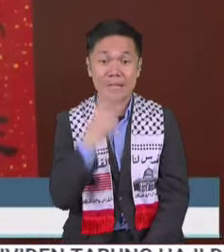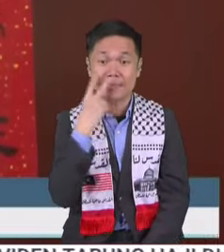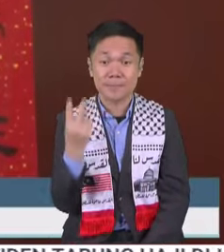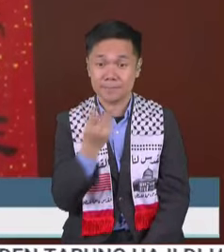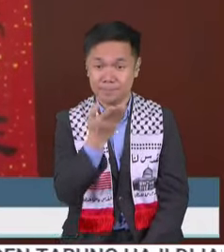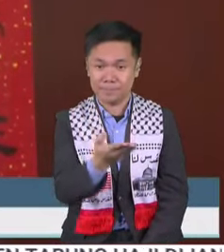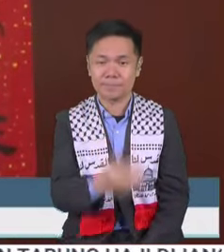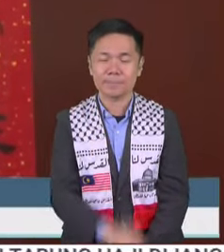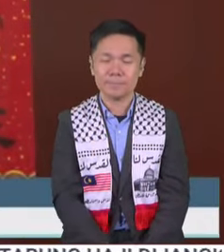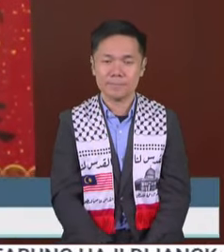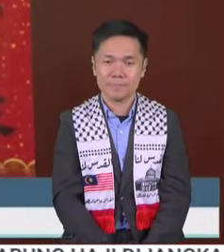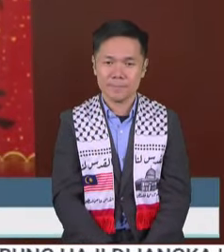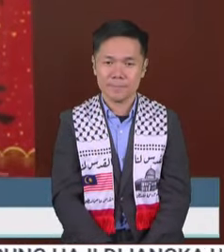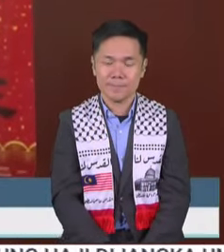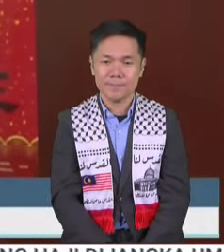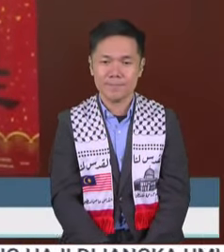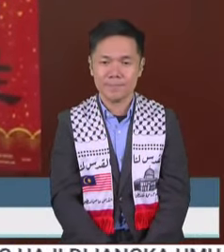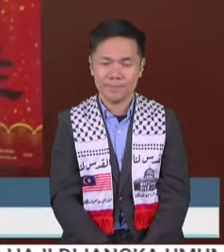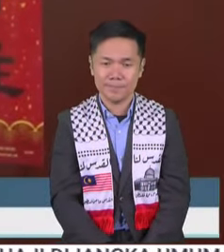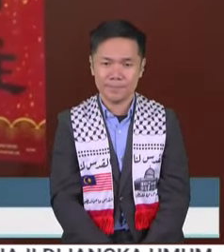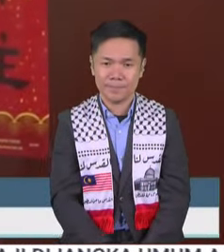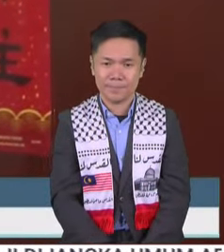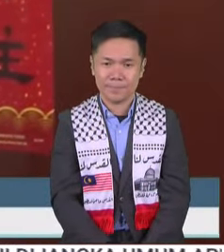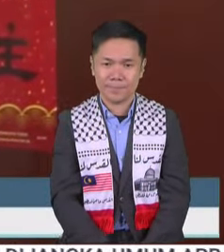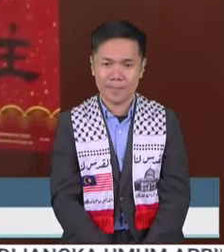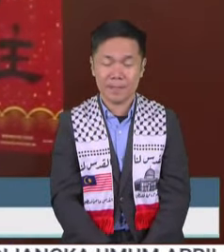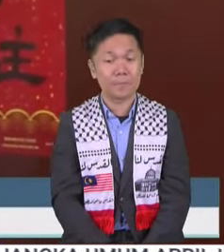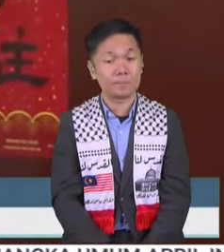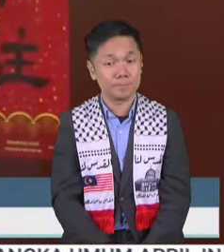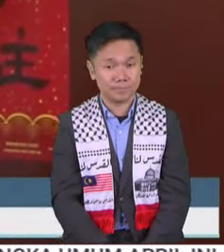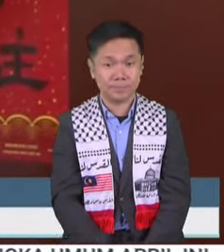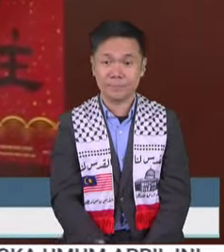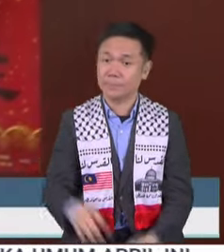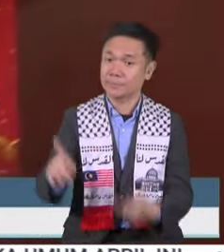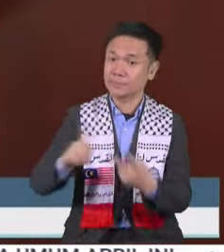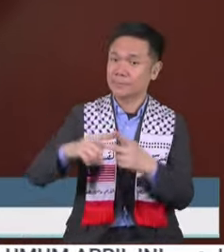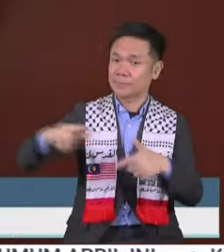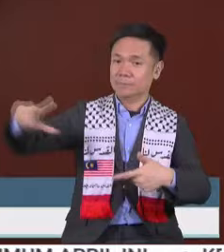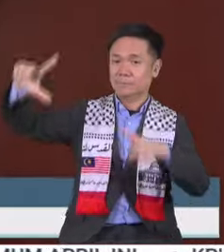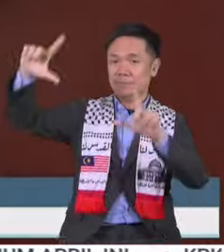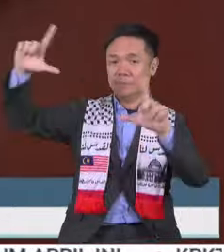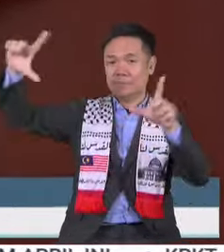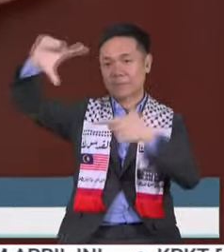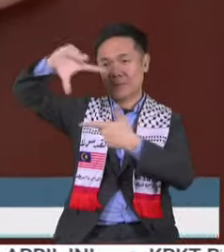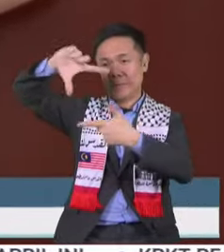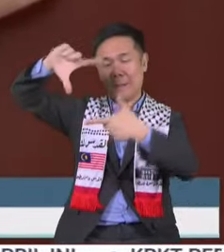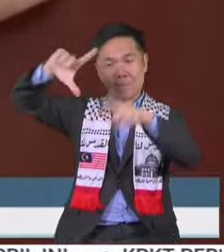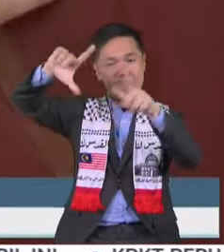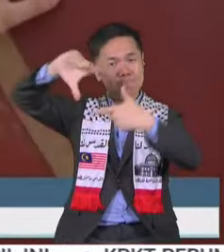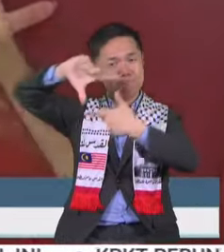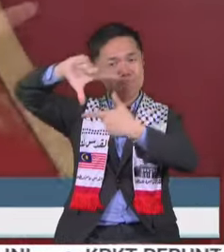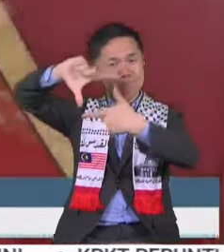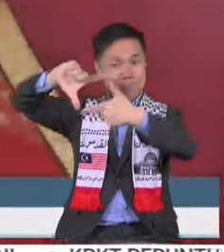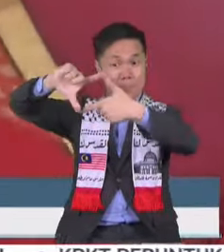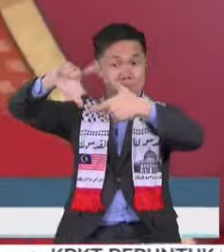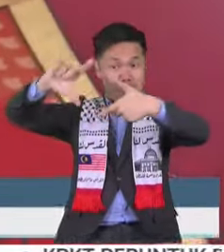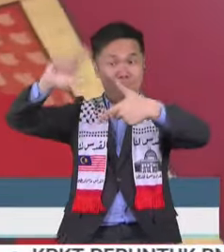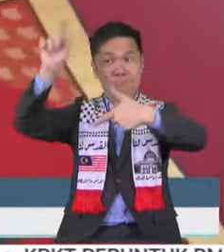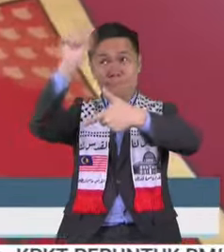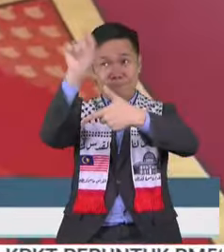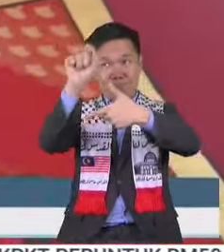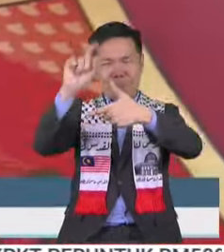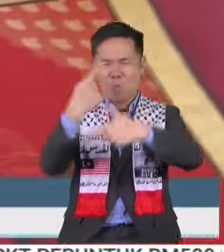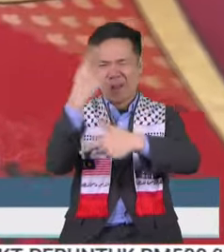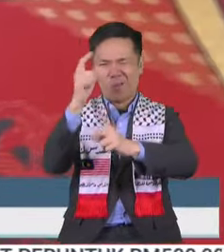lah, dan jenis yang kedua ialah Tofang lah, yang segi empat punya, dan ada